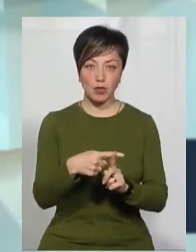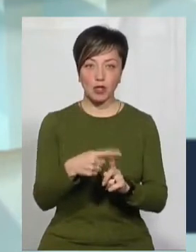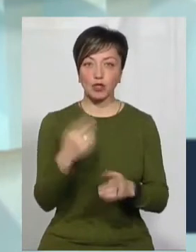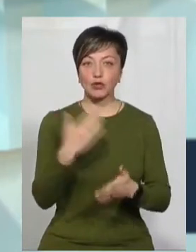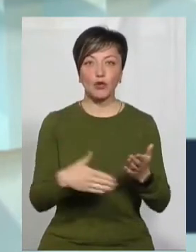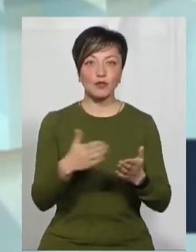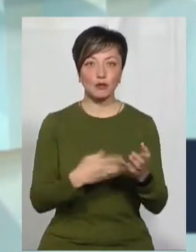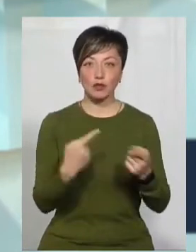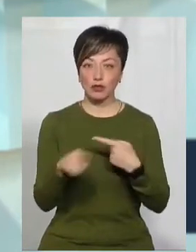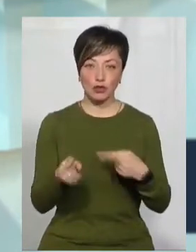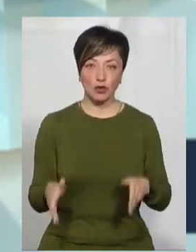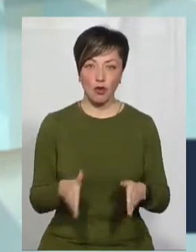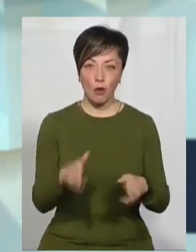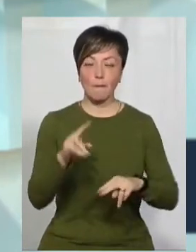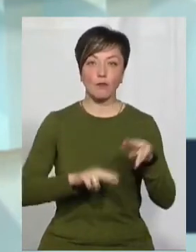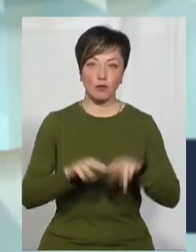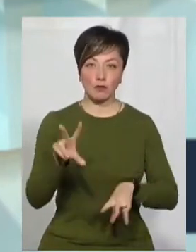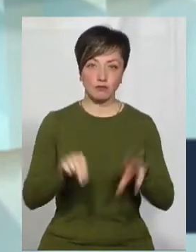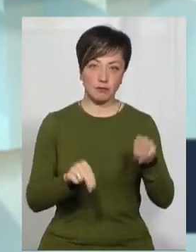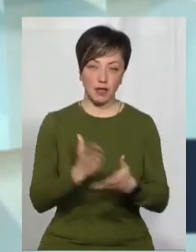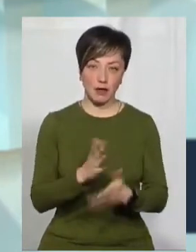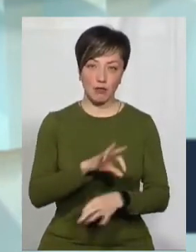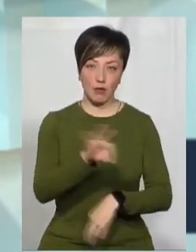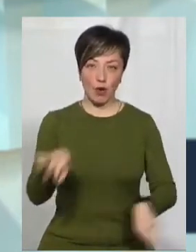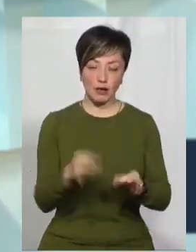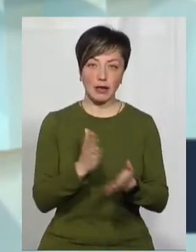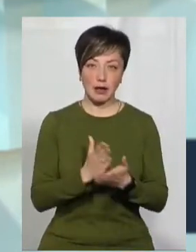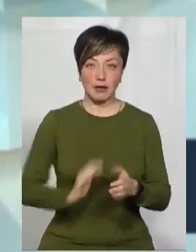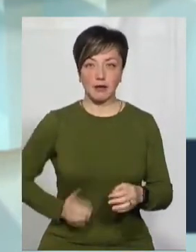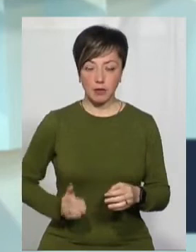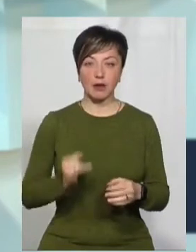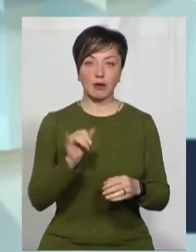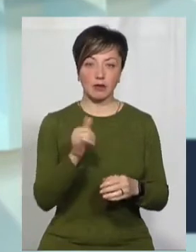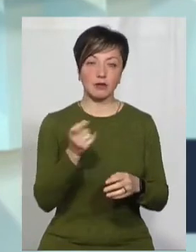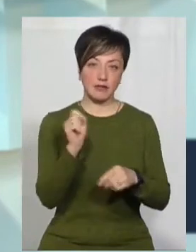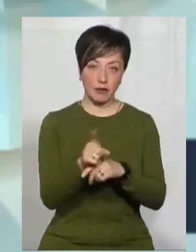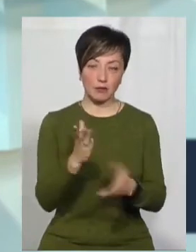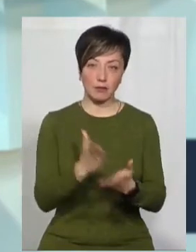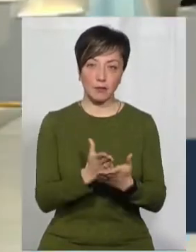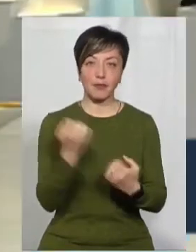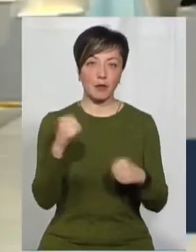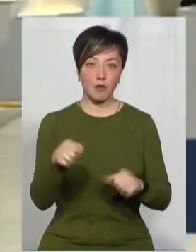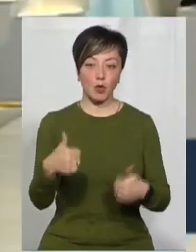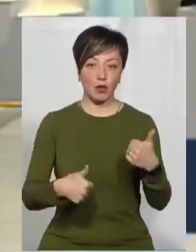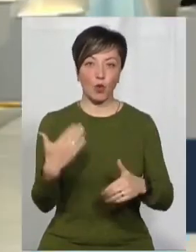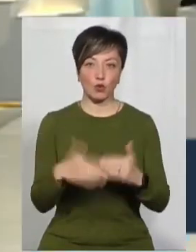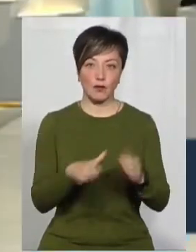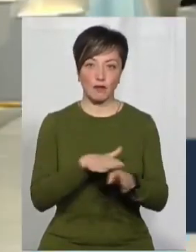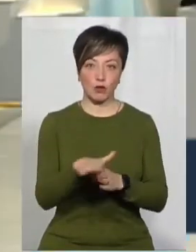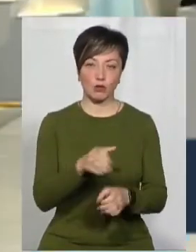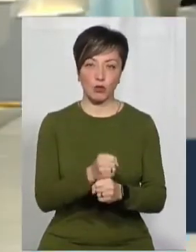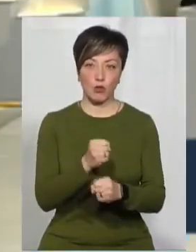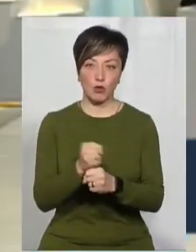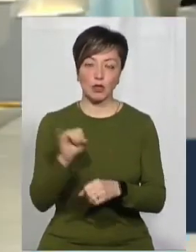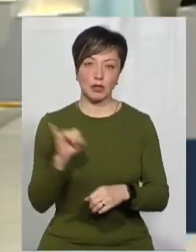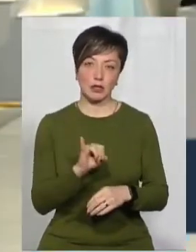інші дороги. Ми розраховуємо на те, побудувати, якби є проекти, є підрядники, до яких доведені завдання, які перемогли в тендерах, вже виконують роботи.